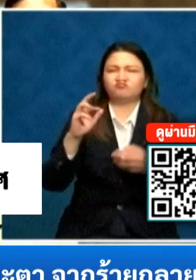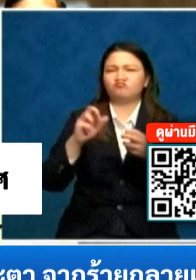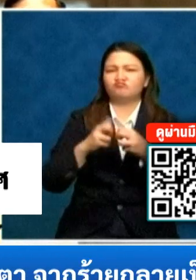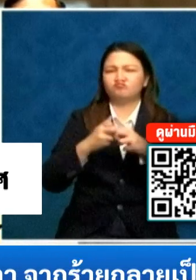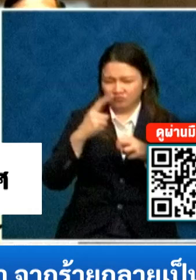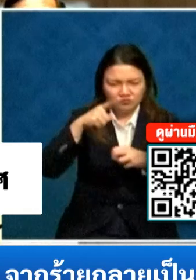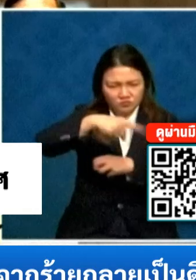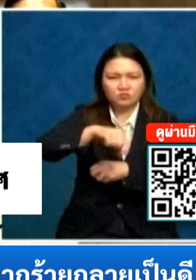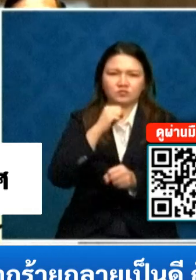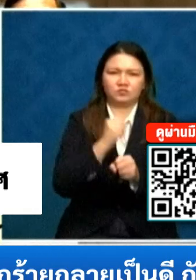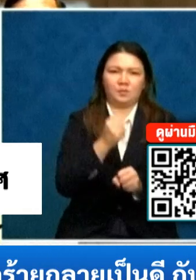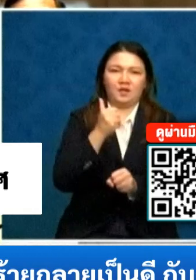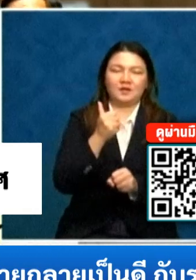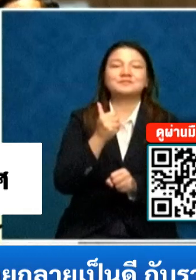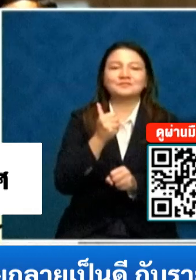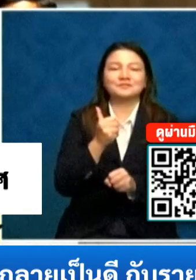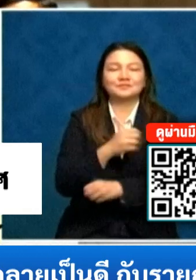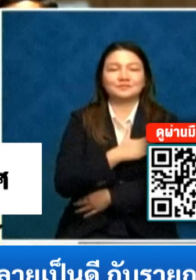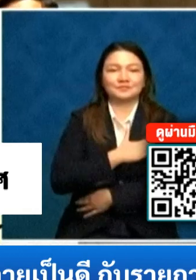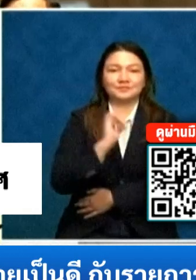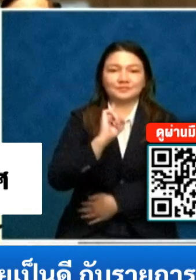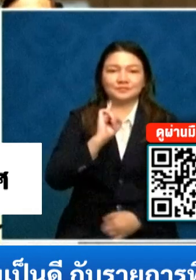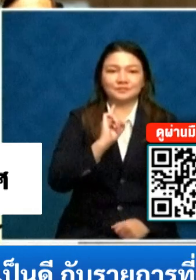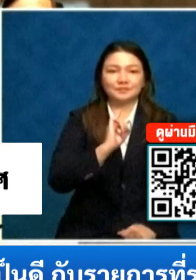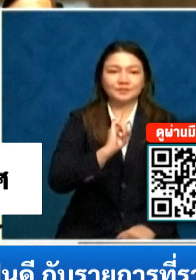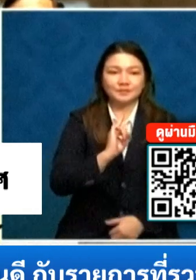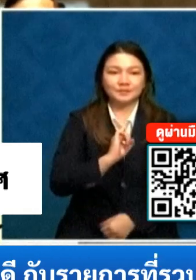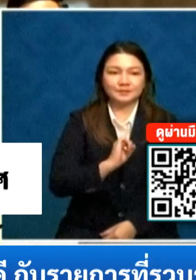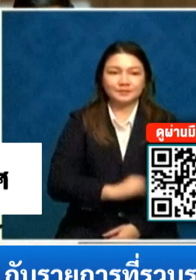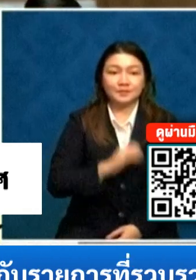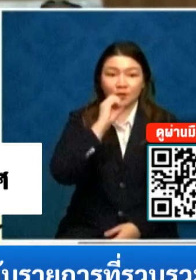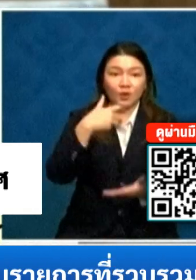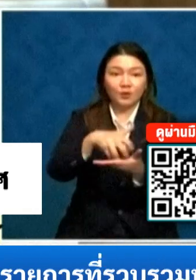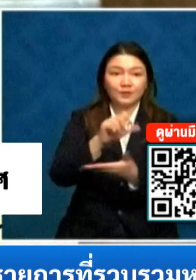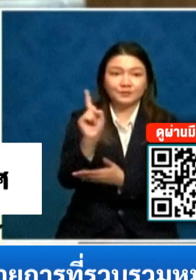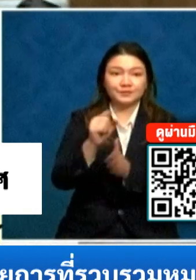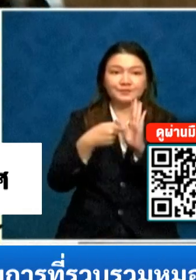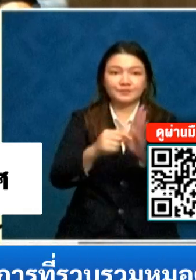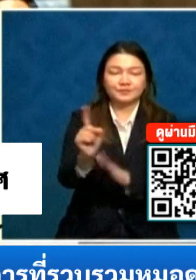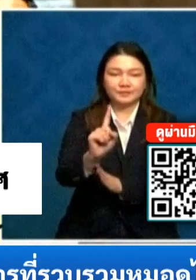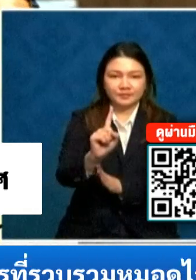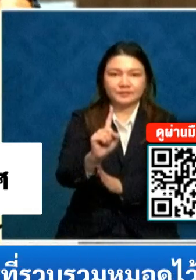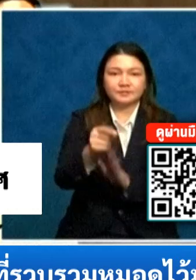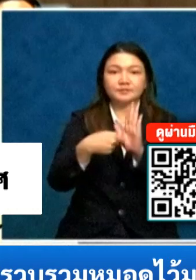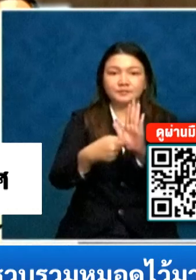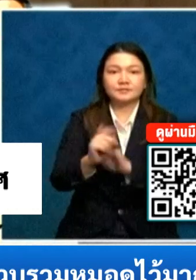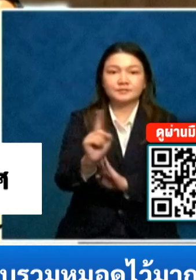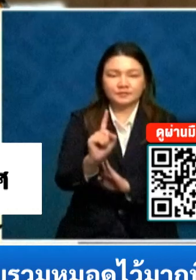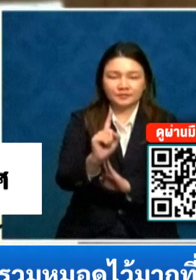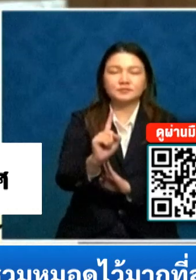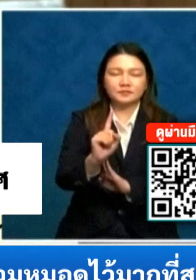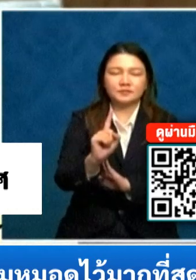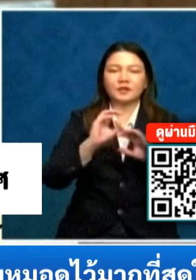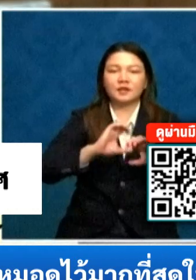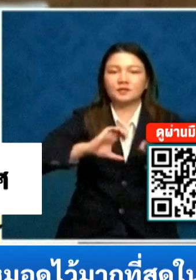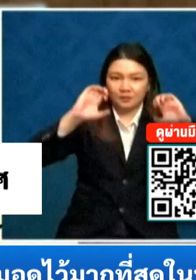ไรนะครับผมขออนุญาตยกตัวอย่างนะครับโครงการที่รัฐบาลเพื่อไทยได้